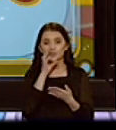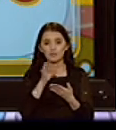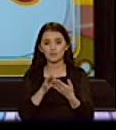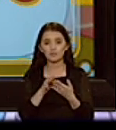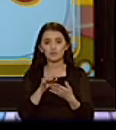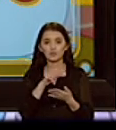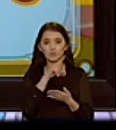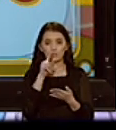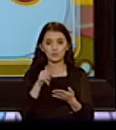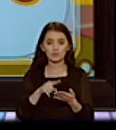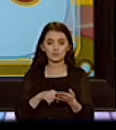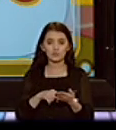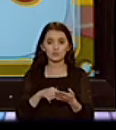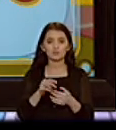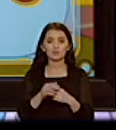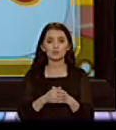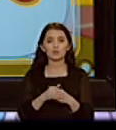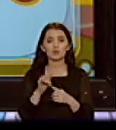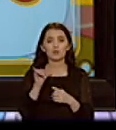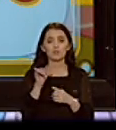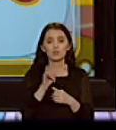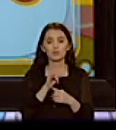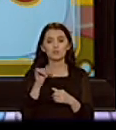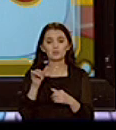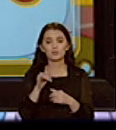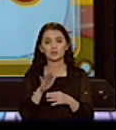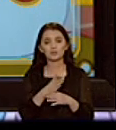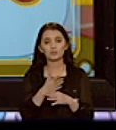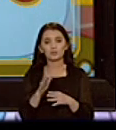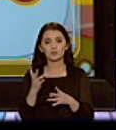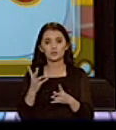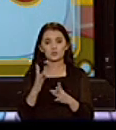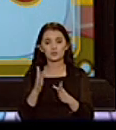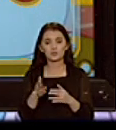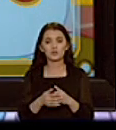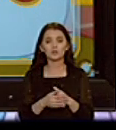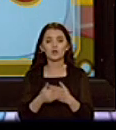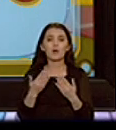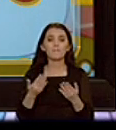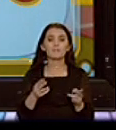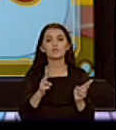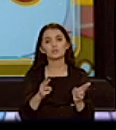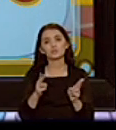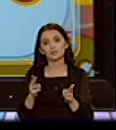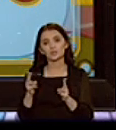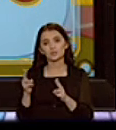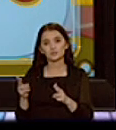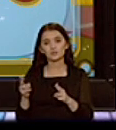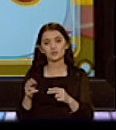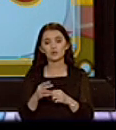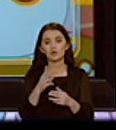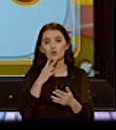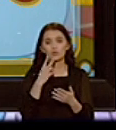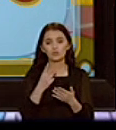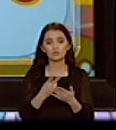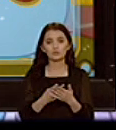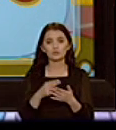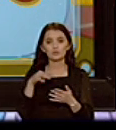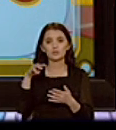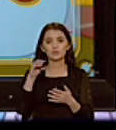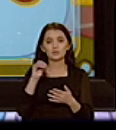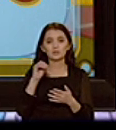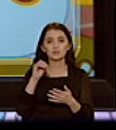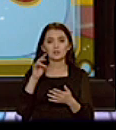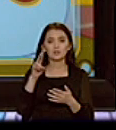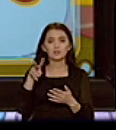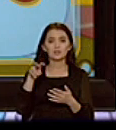bo'lsa, bo'linuvchini bo'linmaga bo'lamiz. Mana shu tartibda biz mana shu ko'rinishdagi